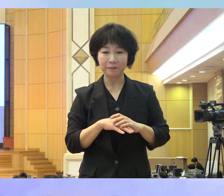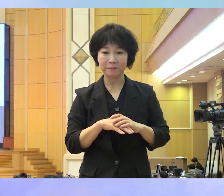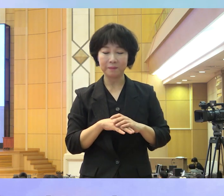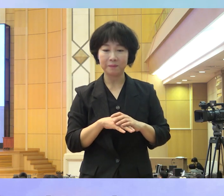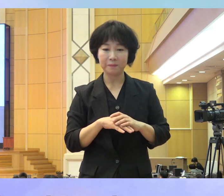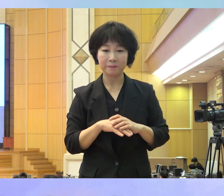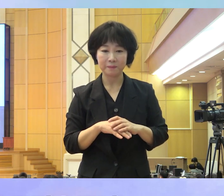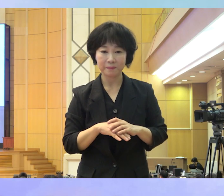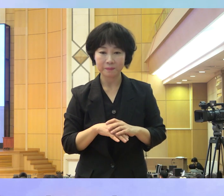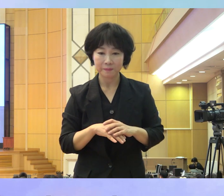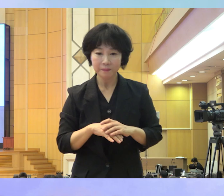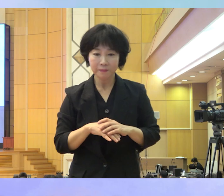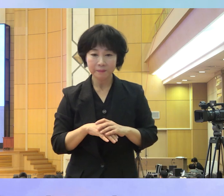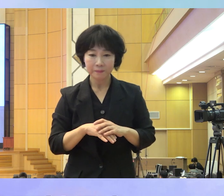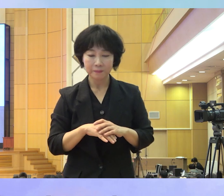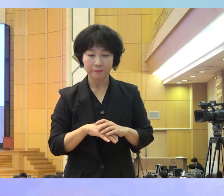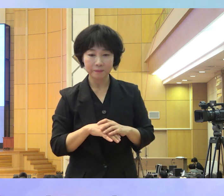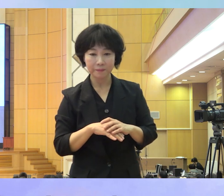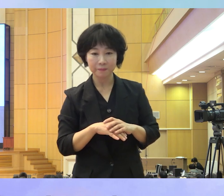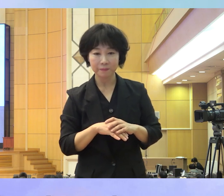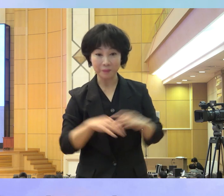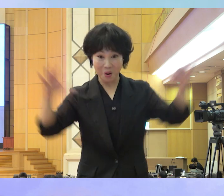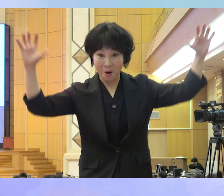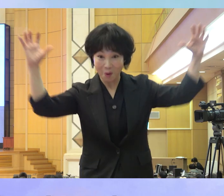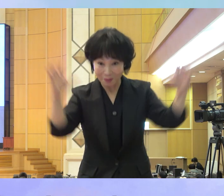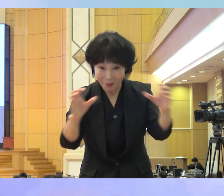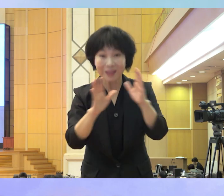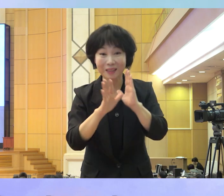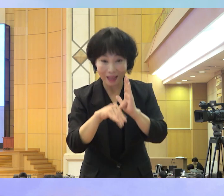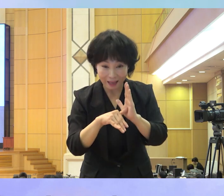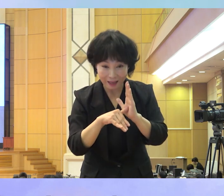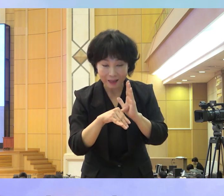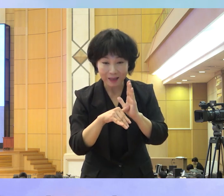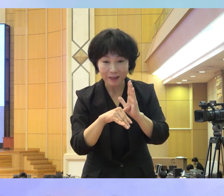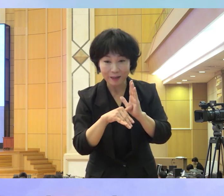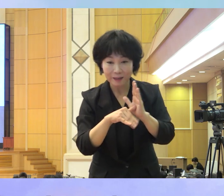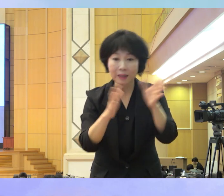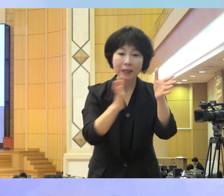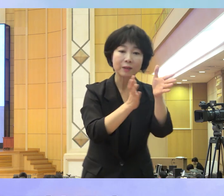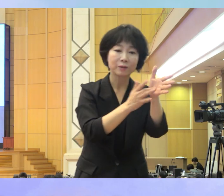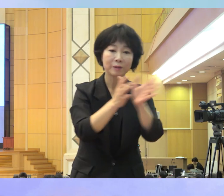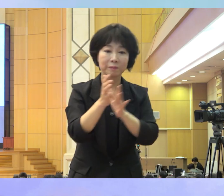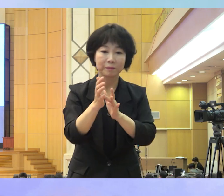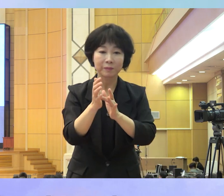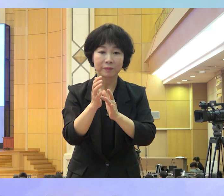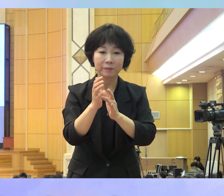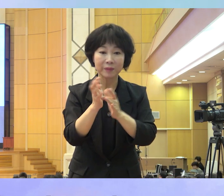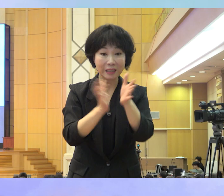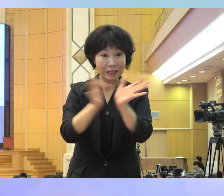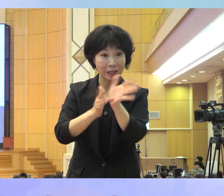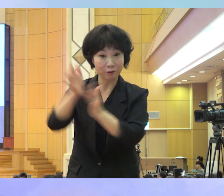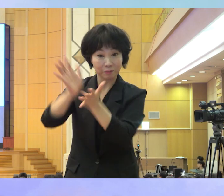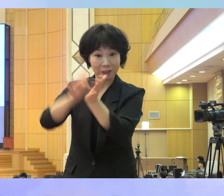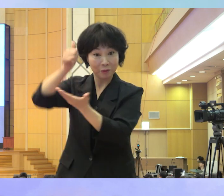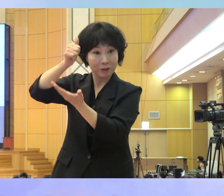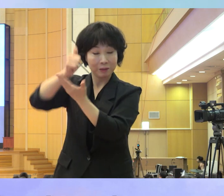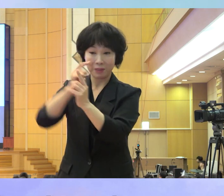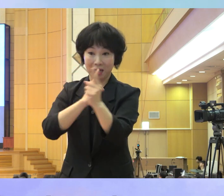갈릴리에서 말씀하신 건데요, 마태복음 10장 22절에 말씀을